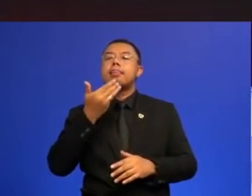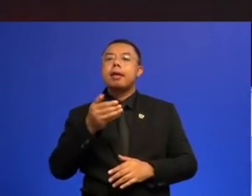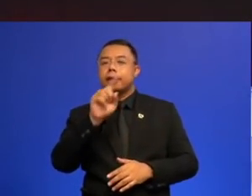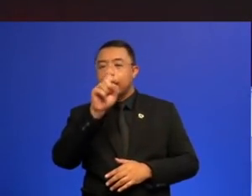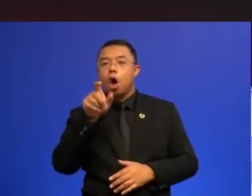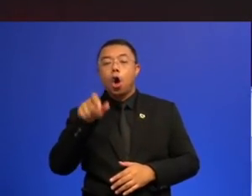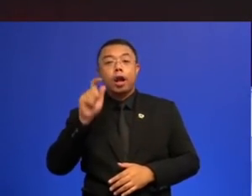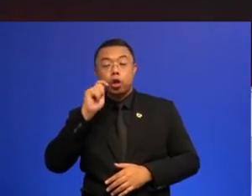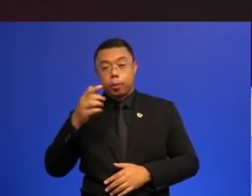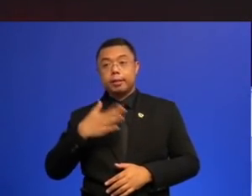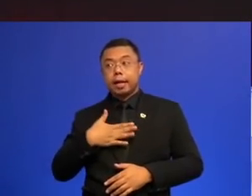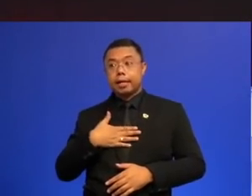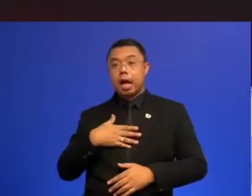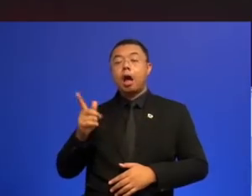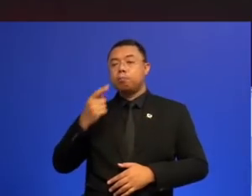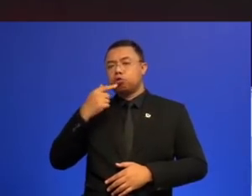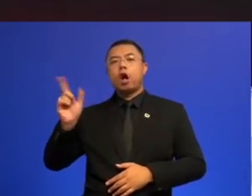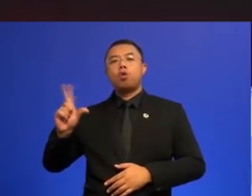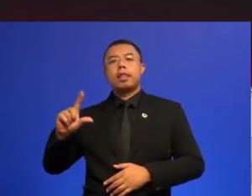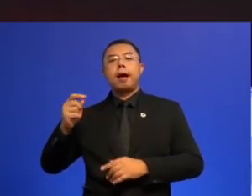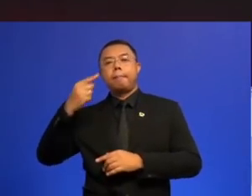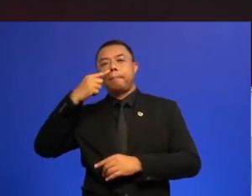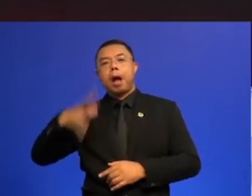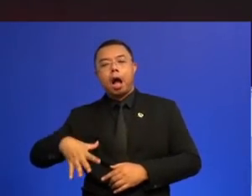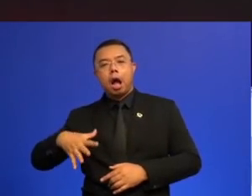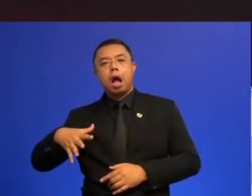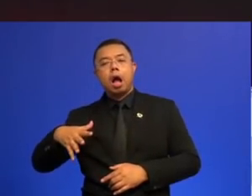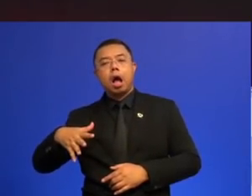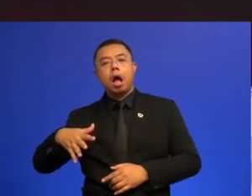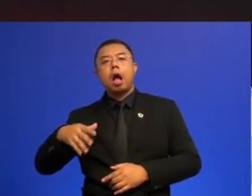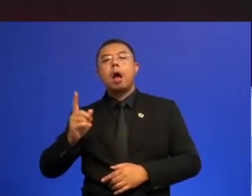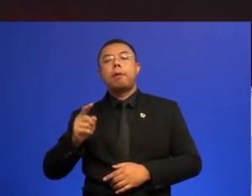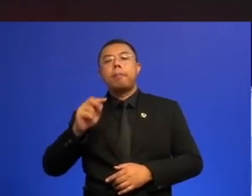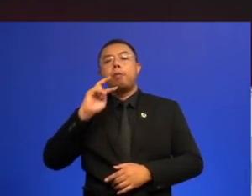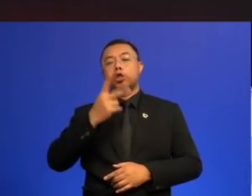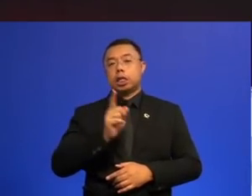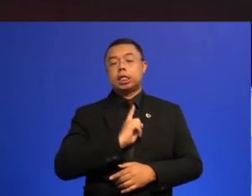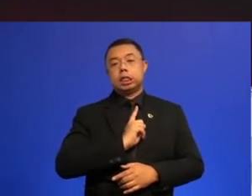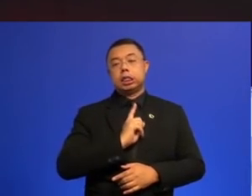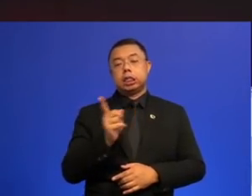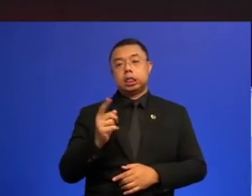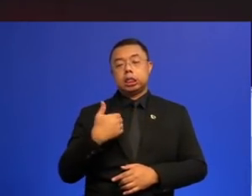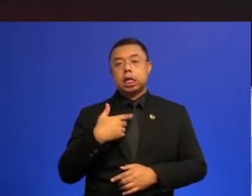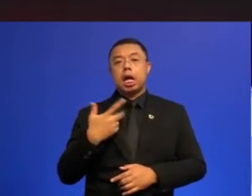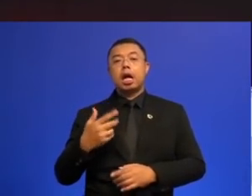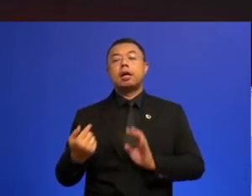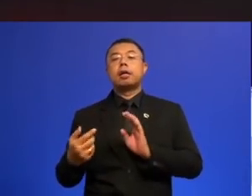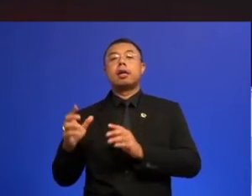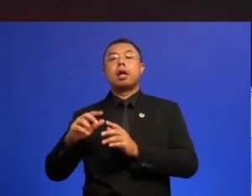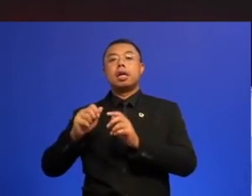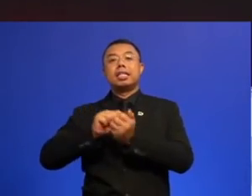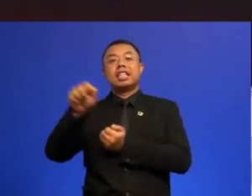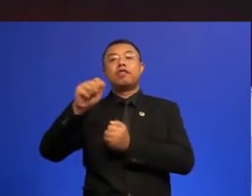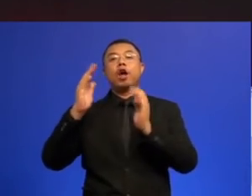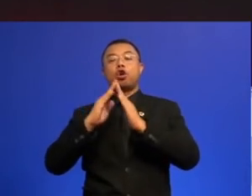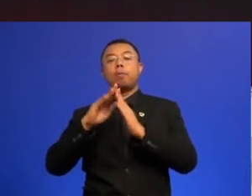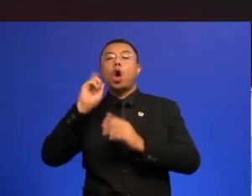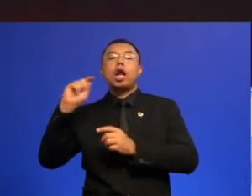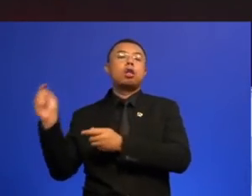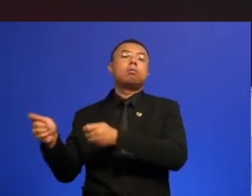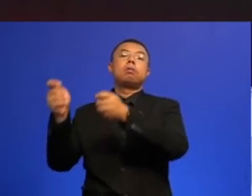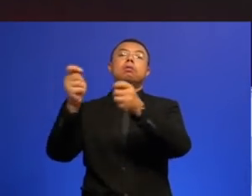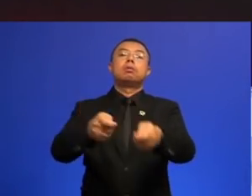ceritanya, orang tua saya terlilit hutang di bank karena kelakuan saudara kandung saya dengan menjaminkan sertifikat rumah orang